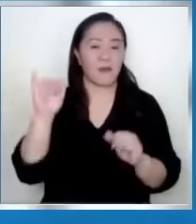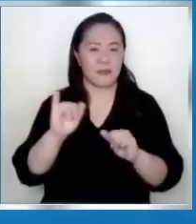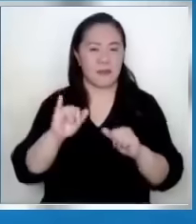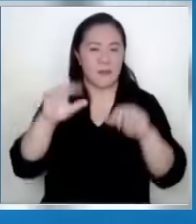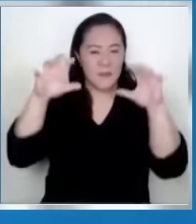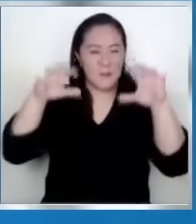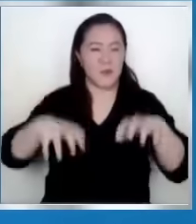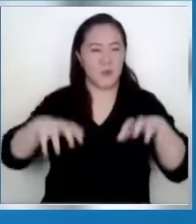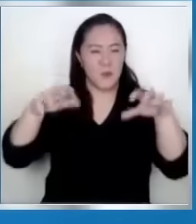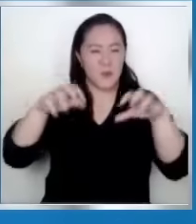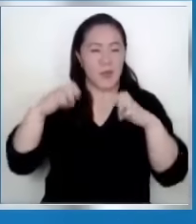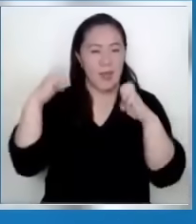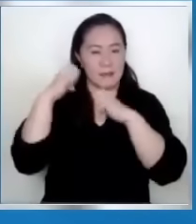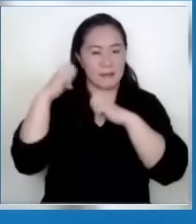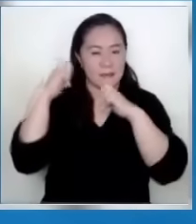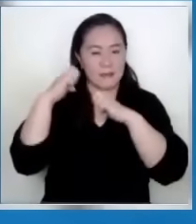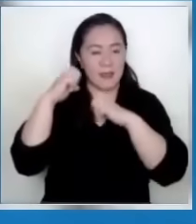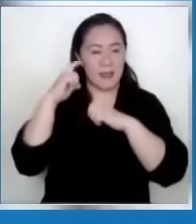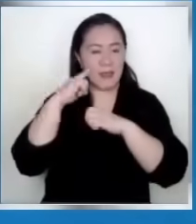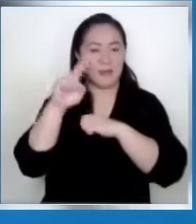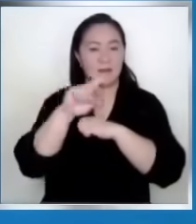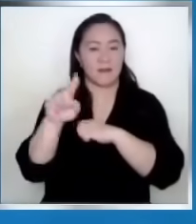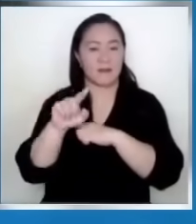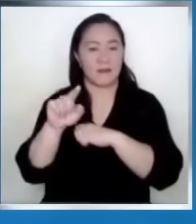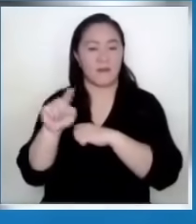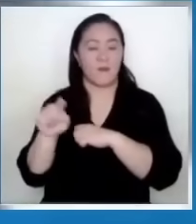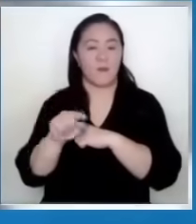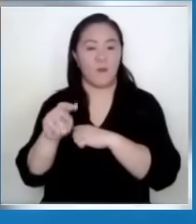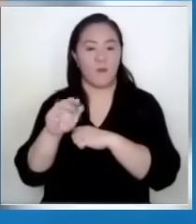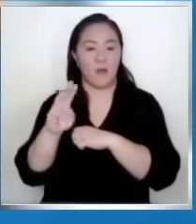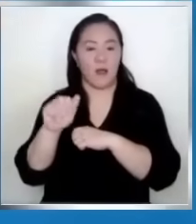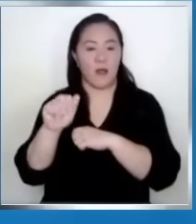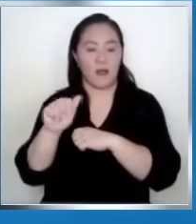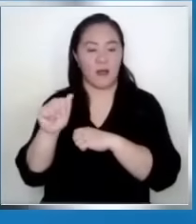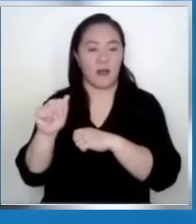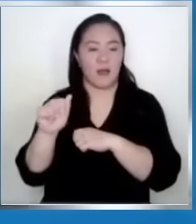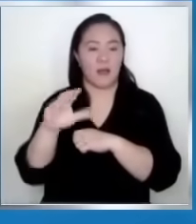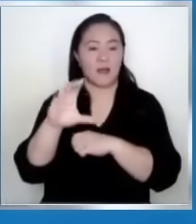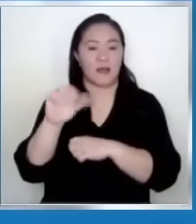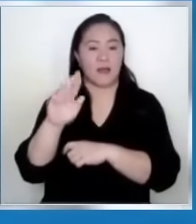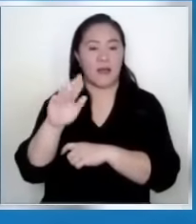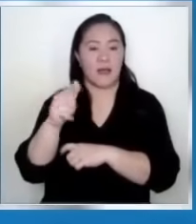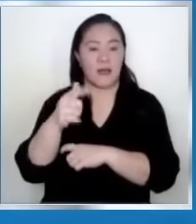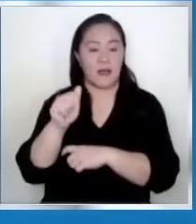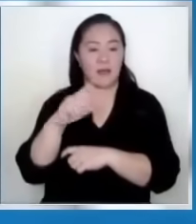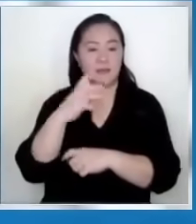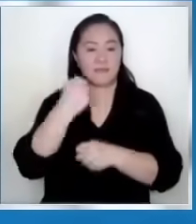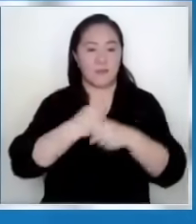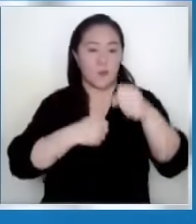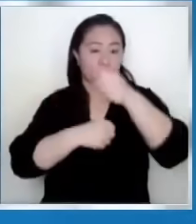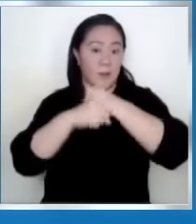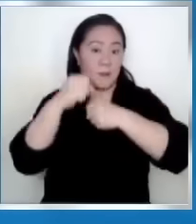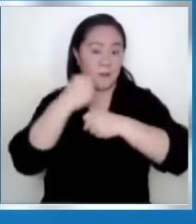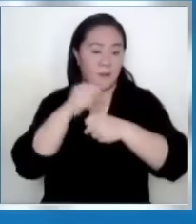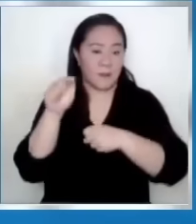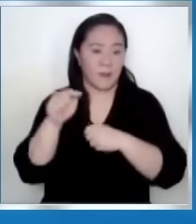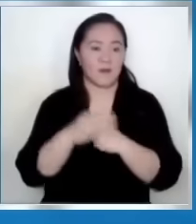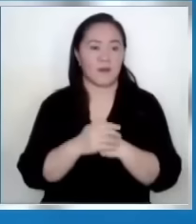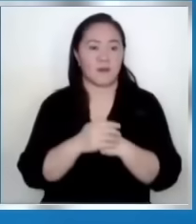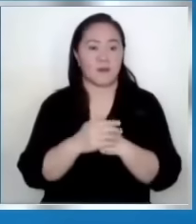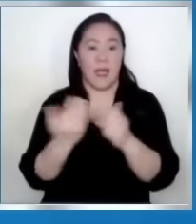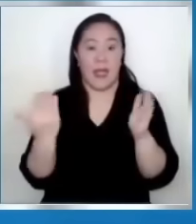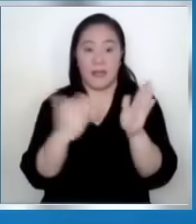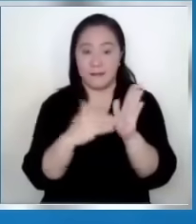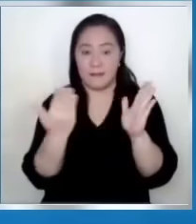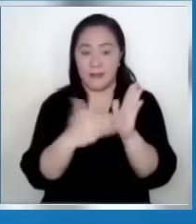ng inaasahan sa Zamboanga Peninsula, Northern Mindanao, Caraga at Cotabato. Posibleng maulit ang mga pag-ulan sa